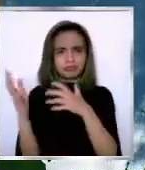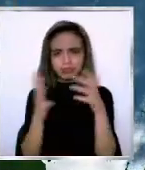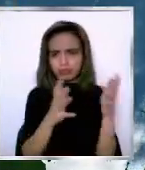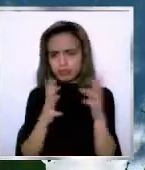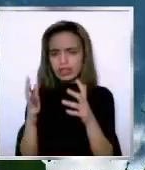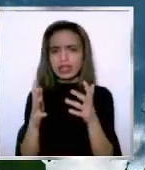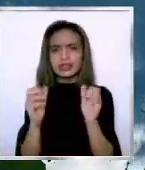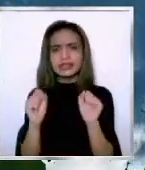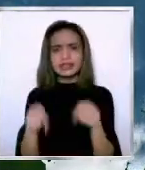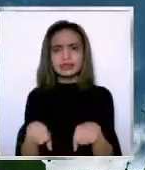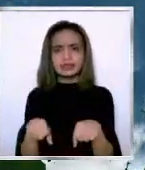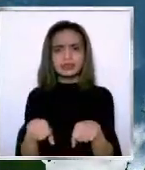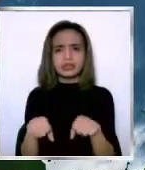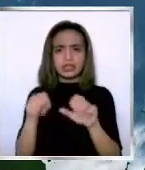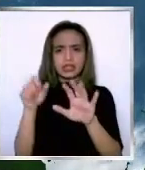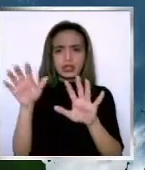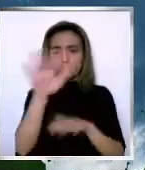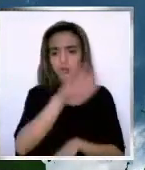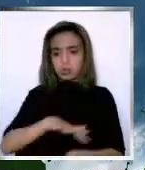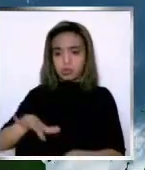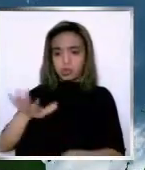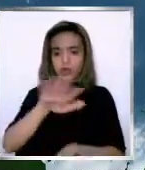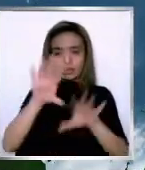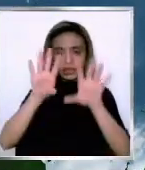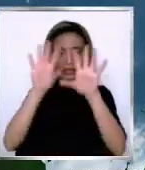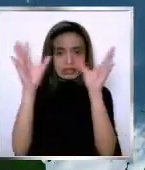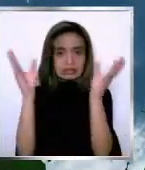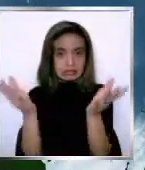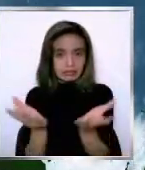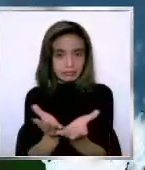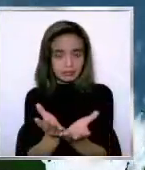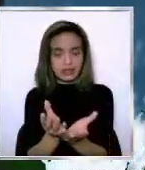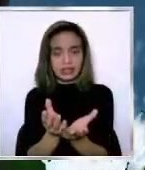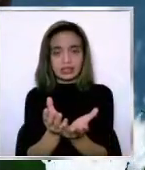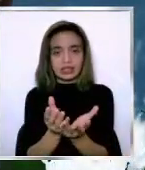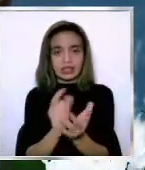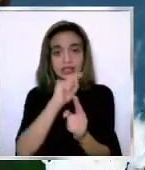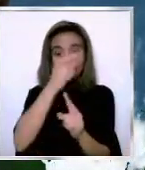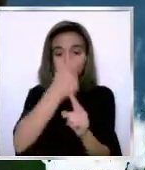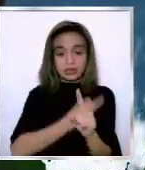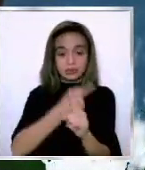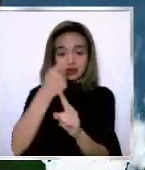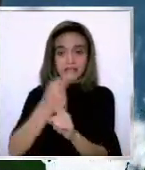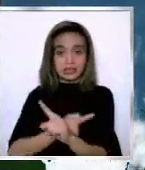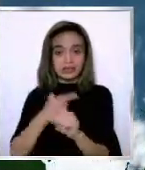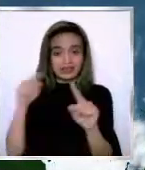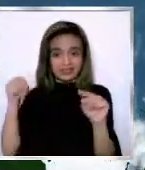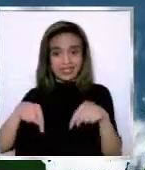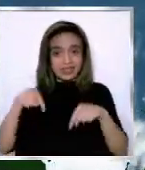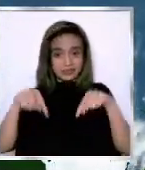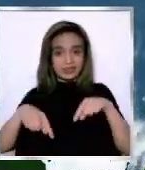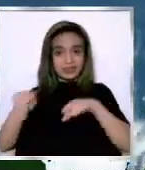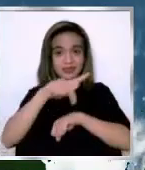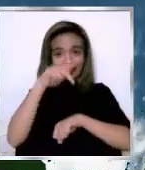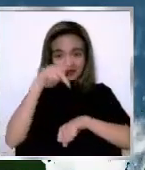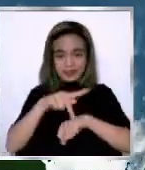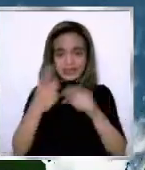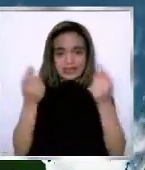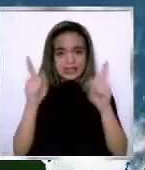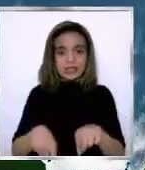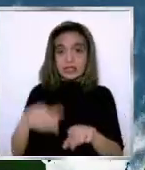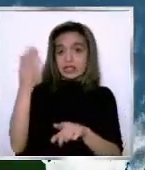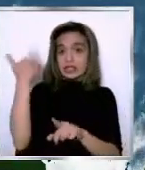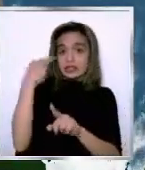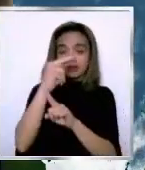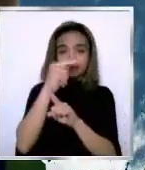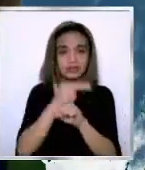sa buong mundo at tuwing isang buwan, dumadaan yan dito sa ating bansa. At noon nga November, wala po